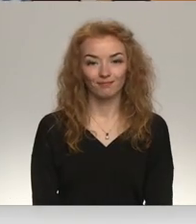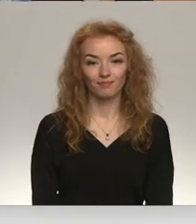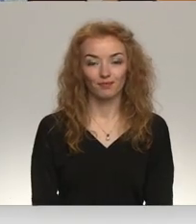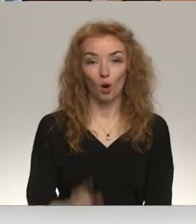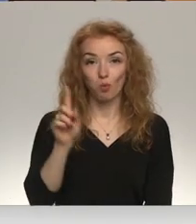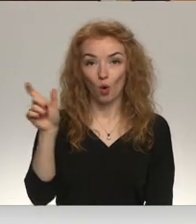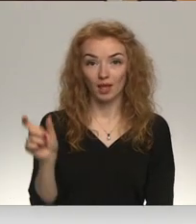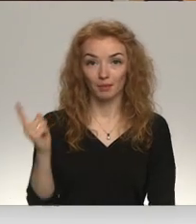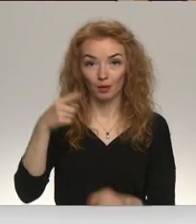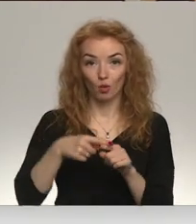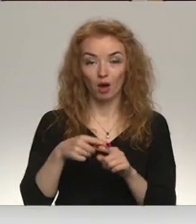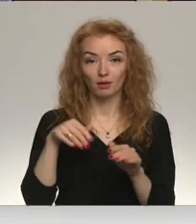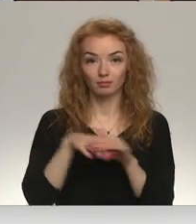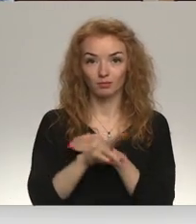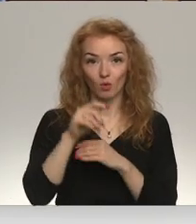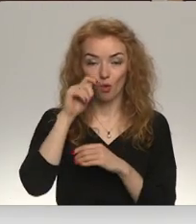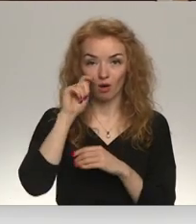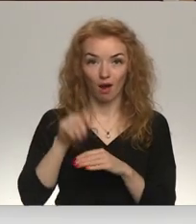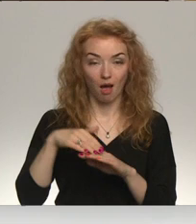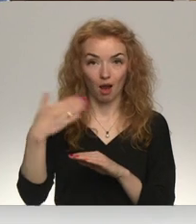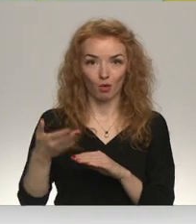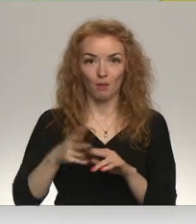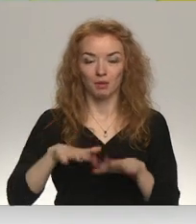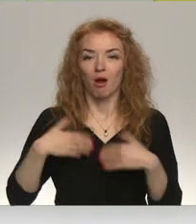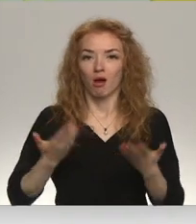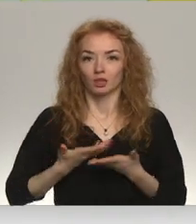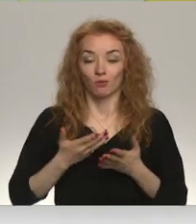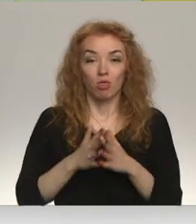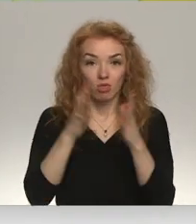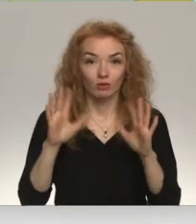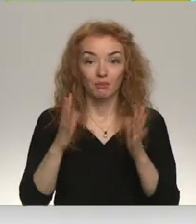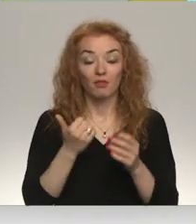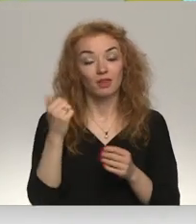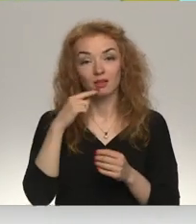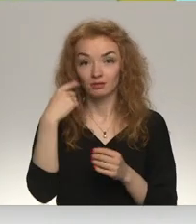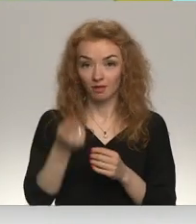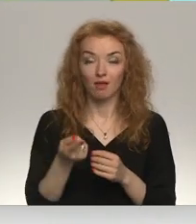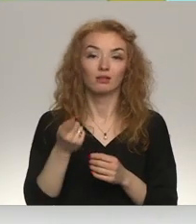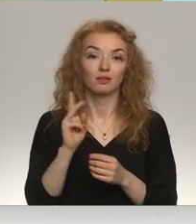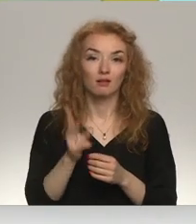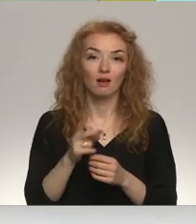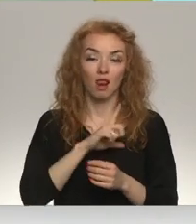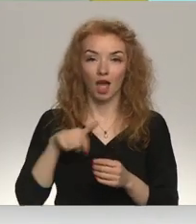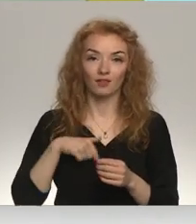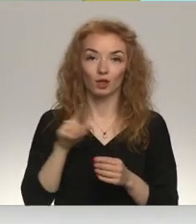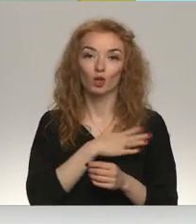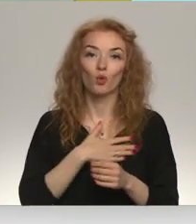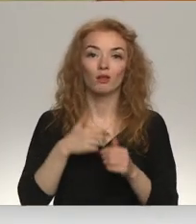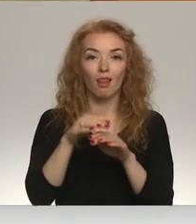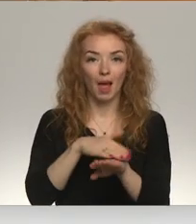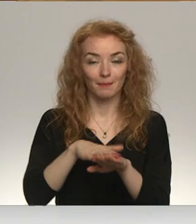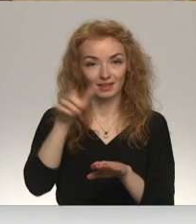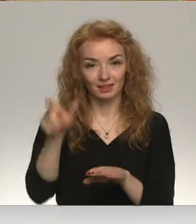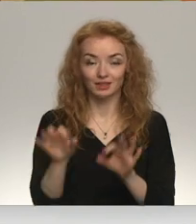Polīna pirmo reizi devusies ārpus Ukrainas, tāpēc pārdzīvojums bijis vēl lielāks. Bet kā viņa uzsver sarunā ar RTV, Latvijā ir ļoti laipni cilvēki